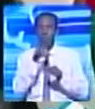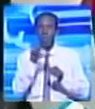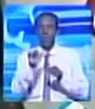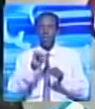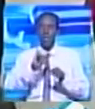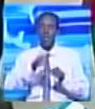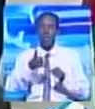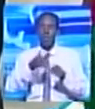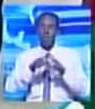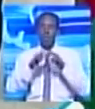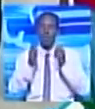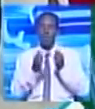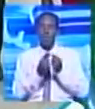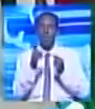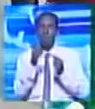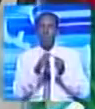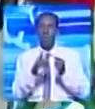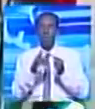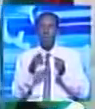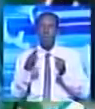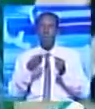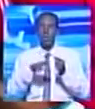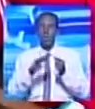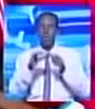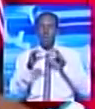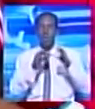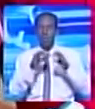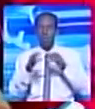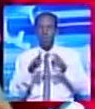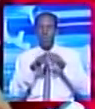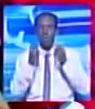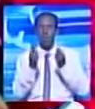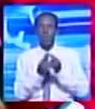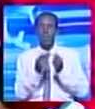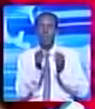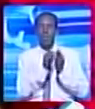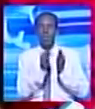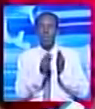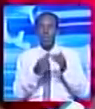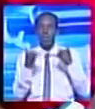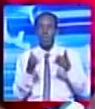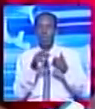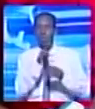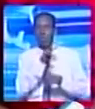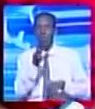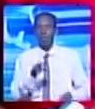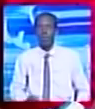djiboutiens seront formés dans le domaine de communication et physique et à programmation des entraînements.